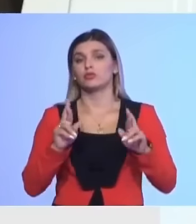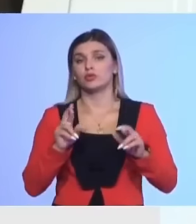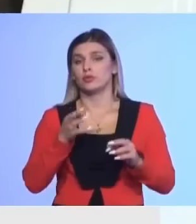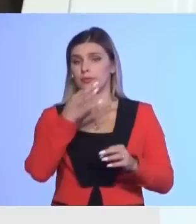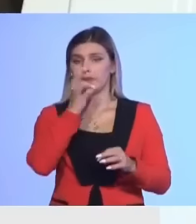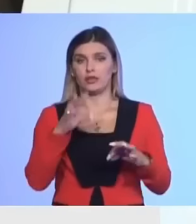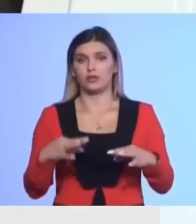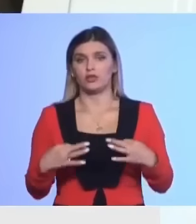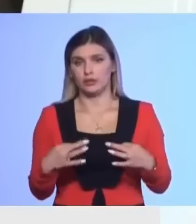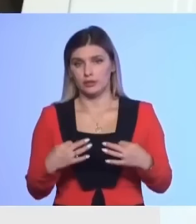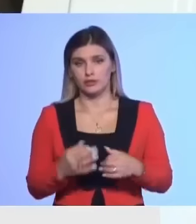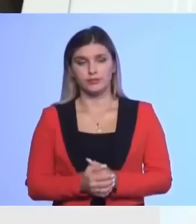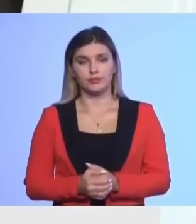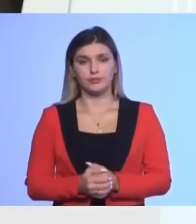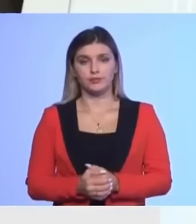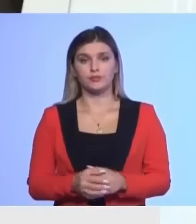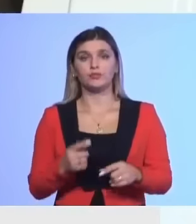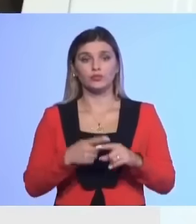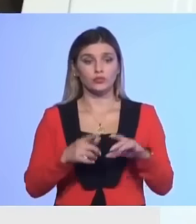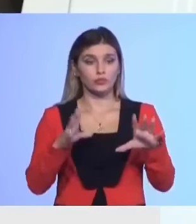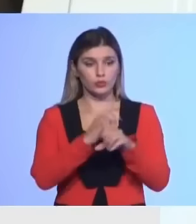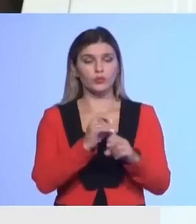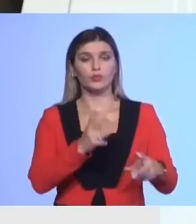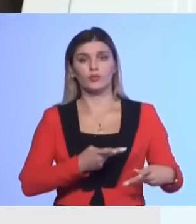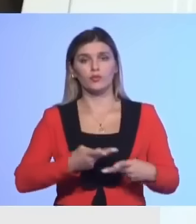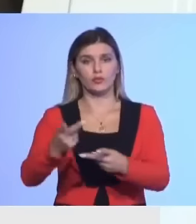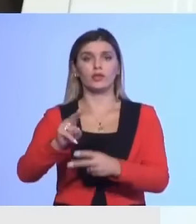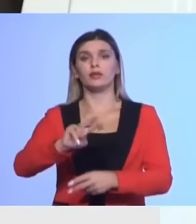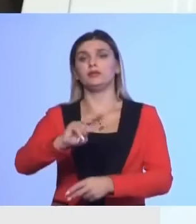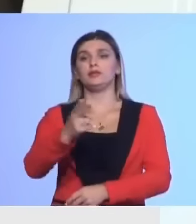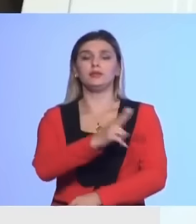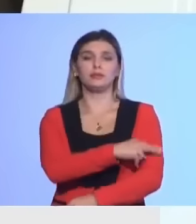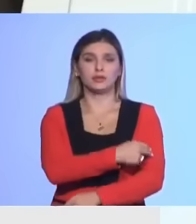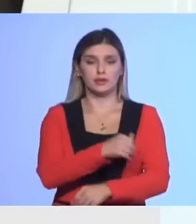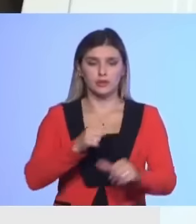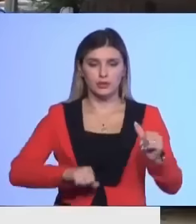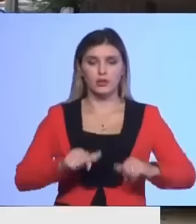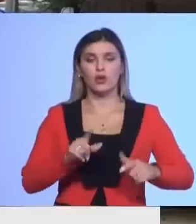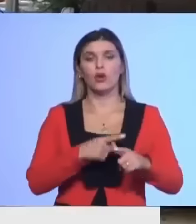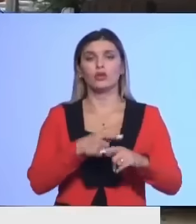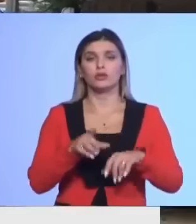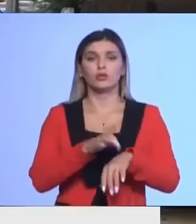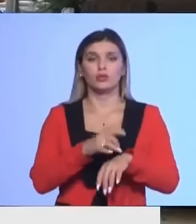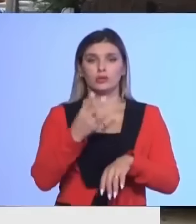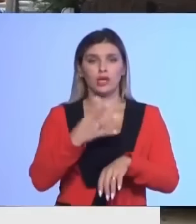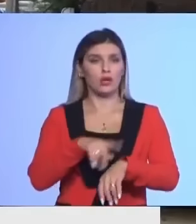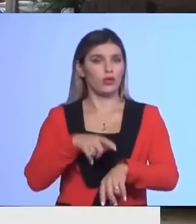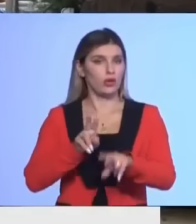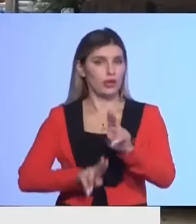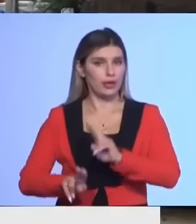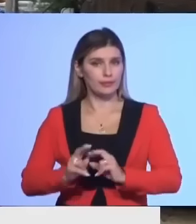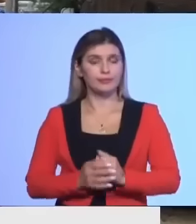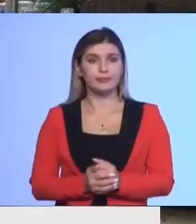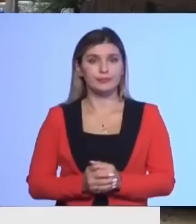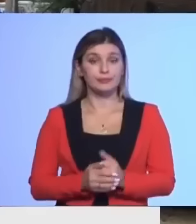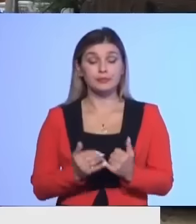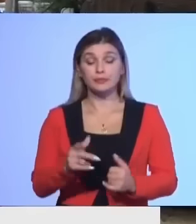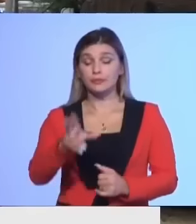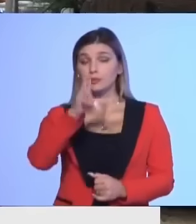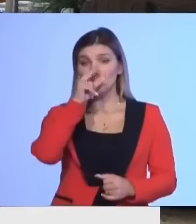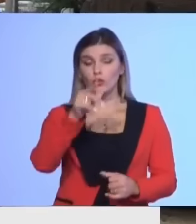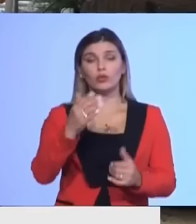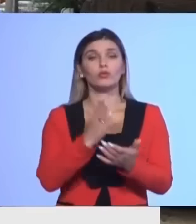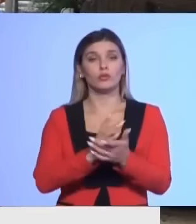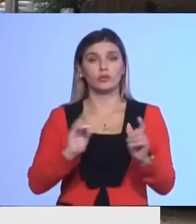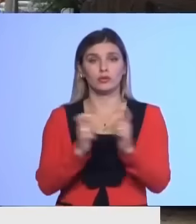edhe eventualisht të transferohet në njërën nga klinikat ose të kirurgjisë ose të mjekimit intenziv. Lidhur me rastin, policia e Kosovës ka